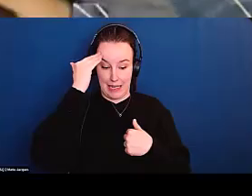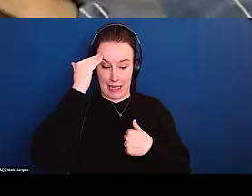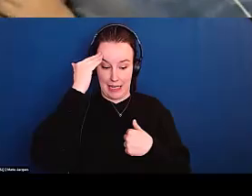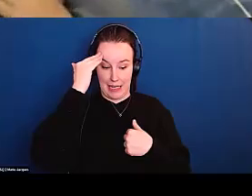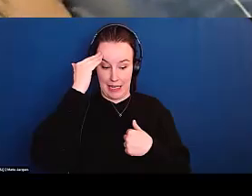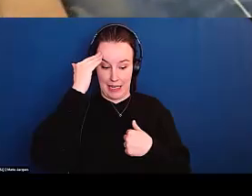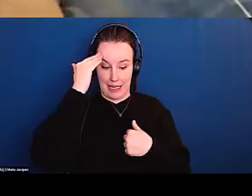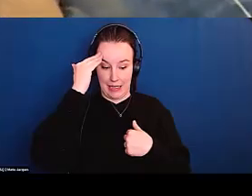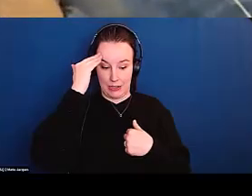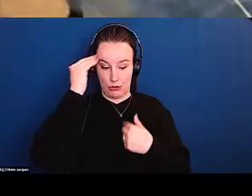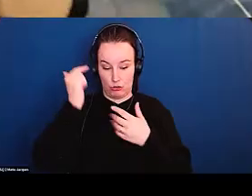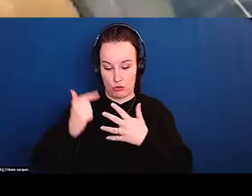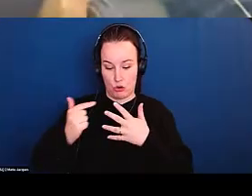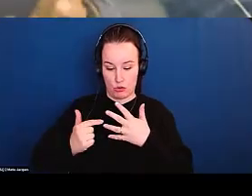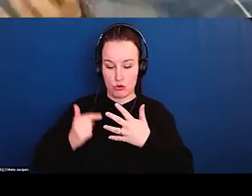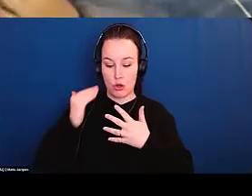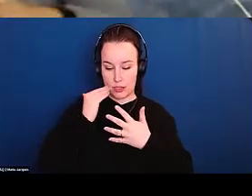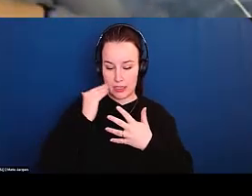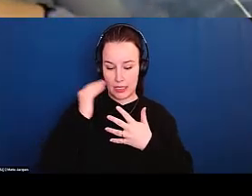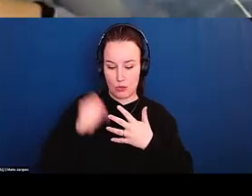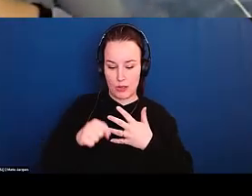ce que je sais